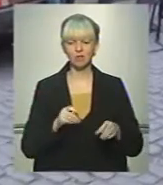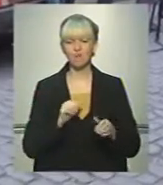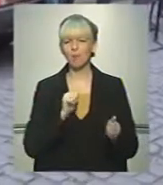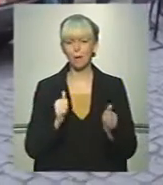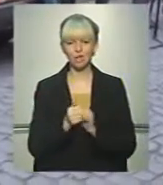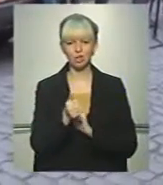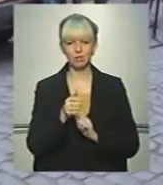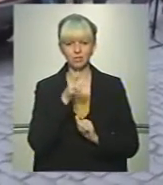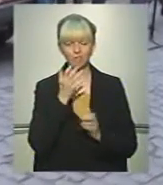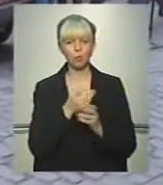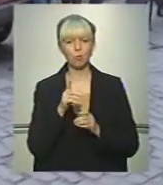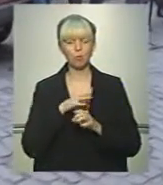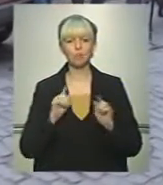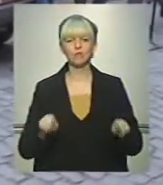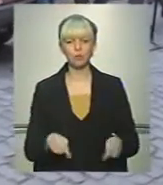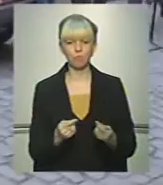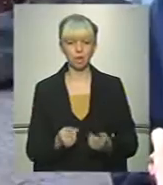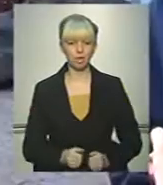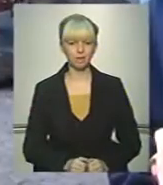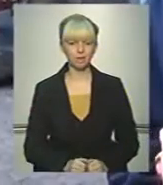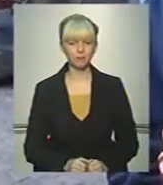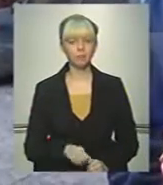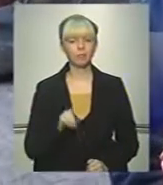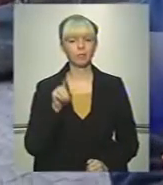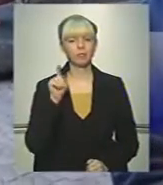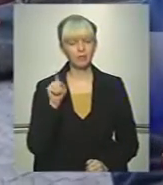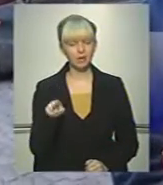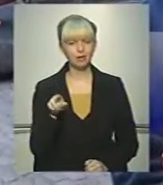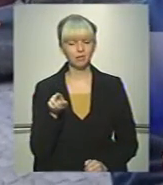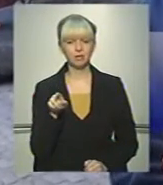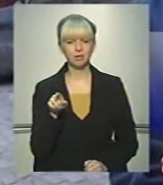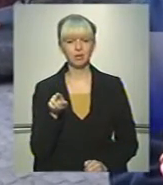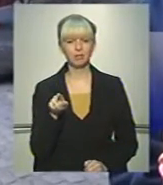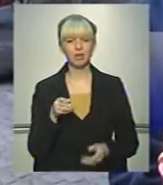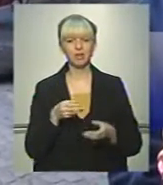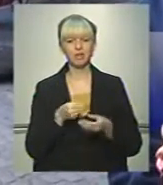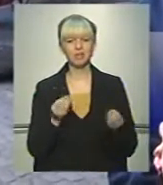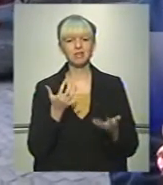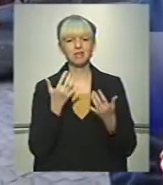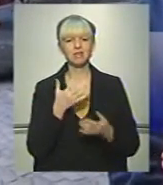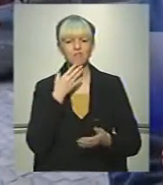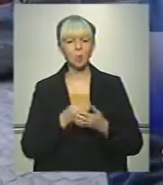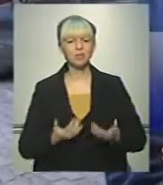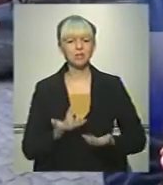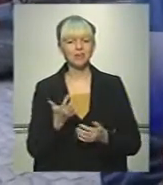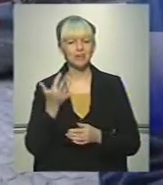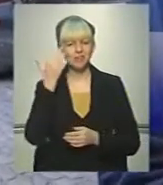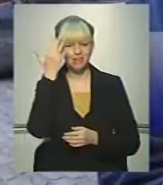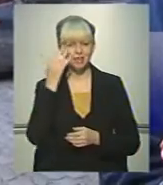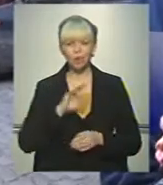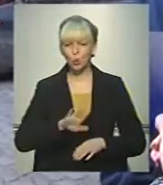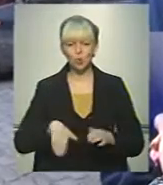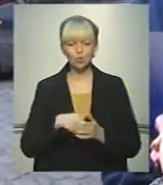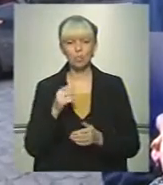випереджали час, у який вони були створені. Він видав за своє життя стільки ідей, що до сих пір